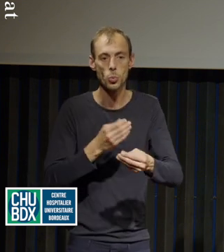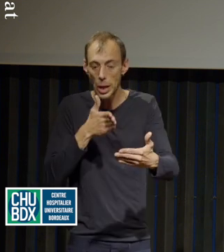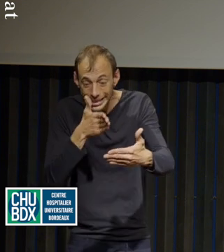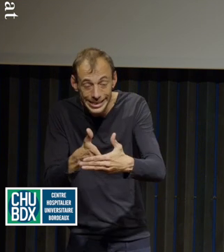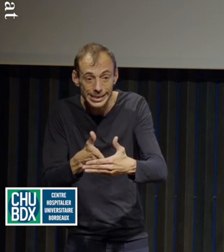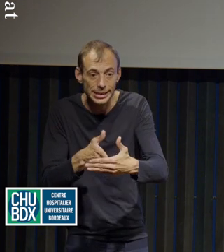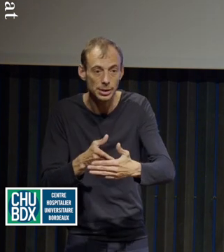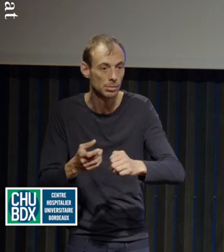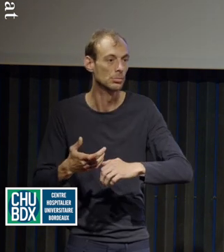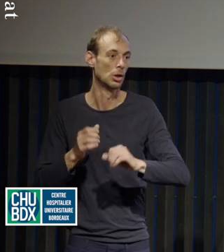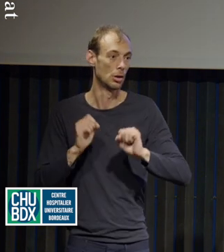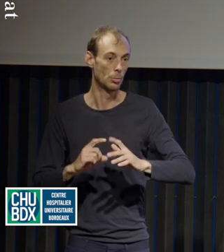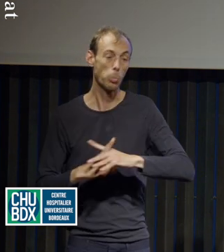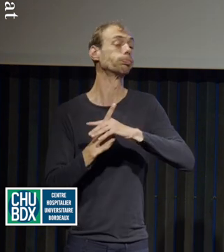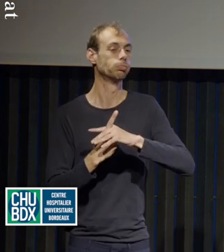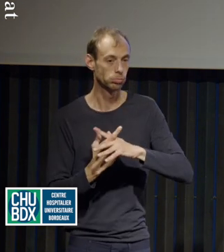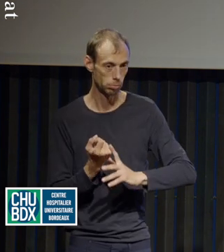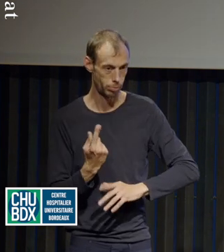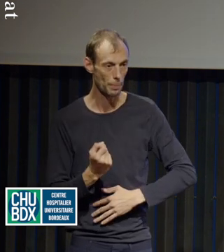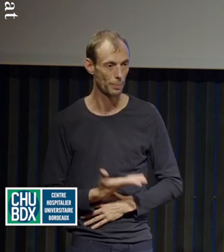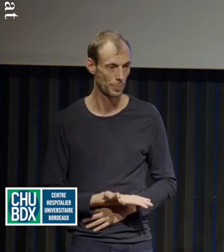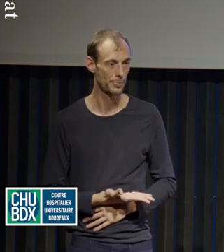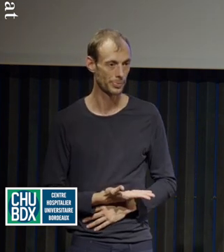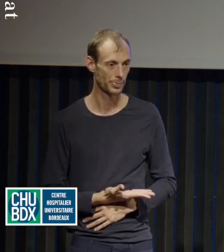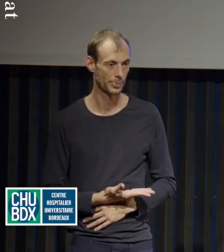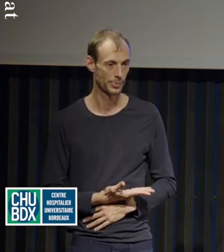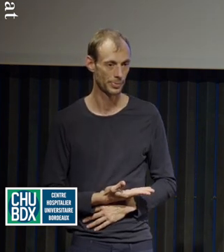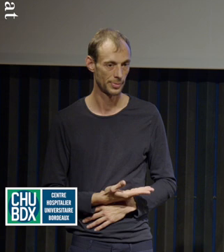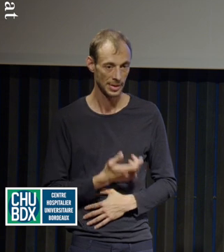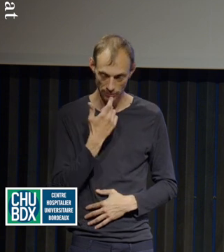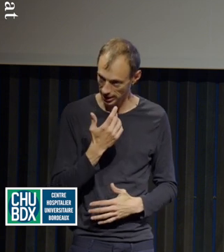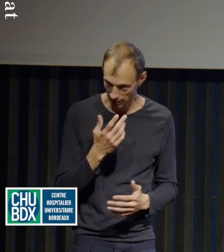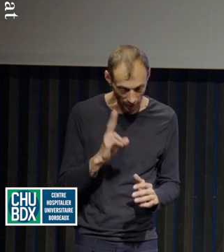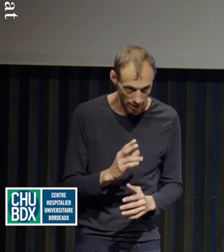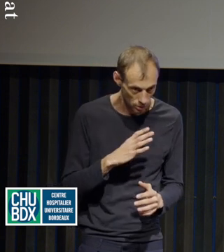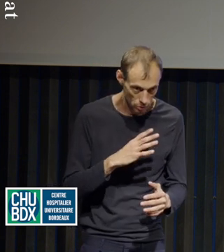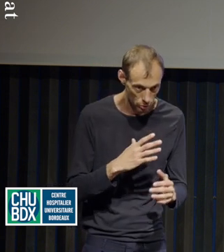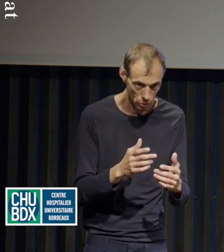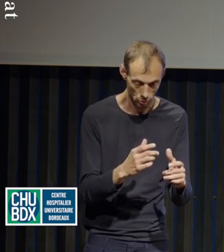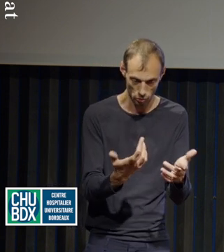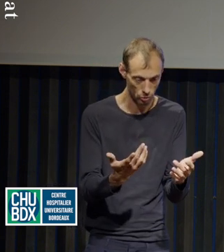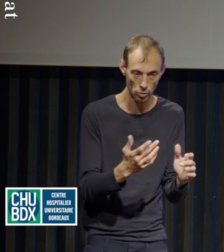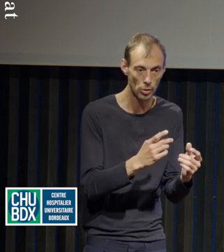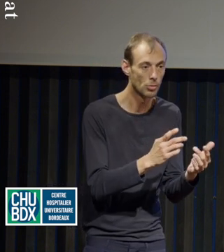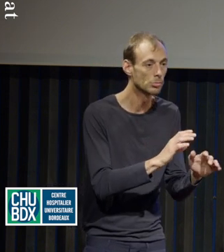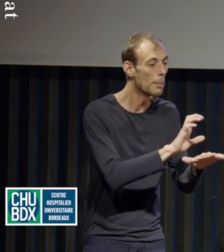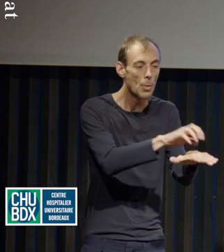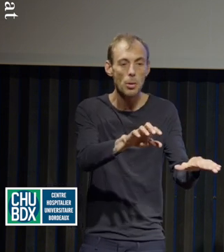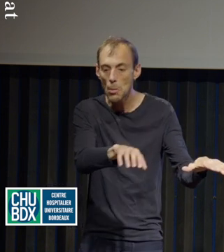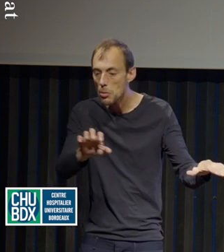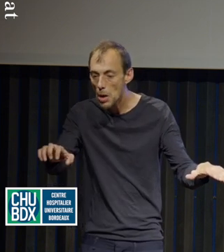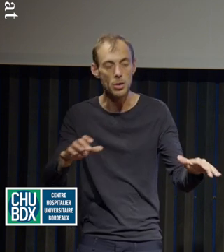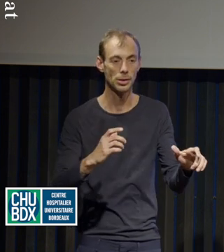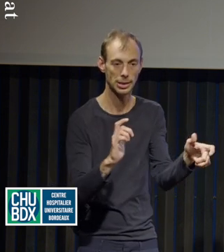difficultés. Donc on voit à travers cet exemple qu'on est bien dans des interactions assez complexes qui, à un moment donné,